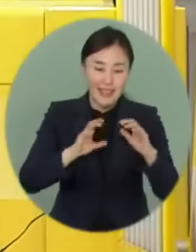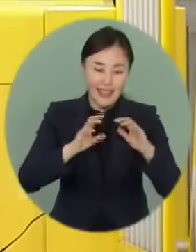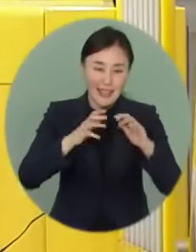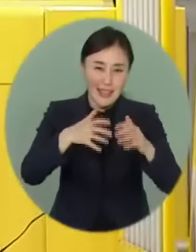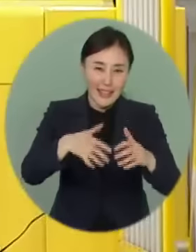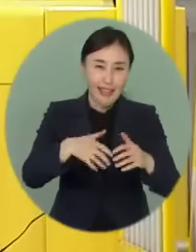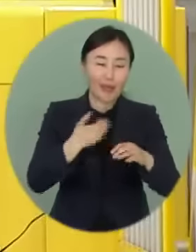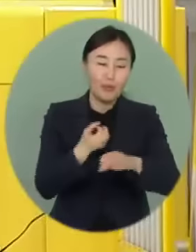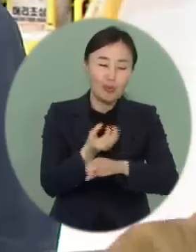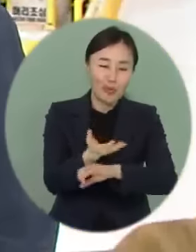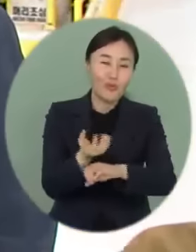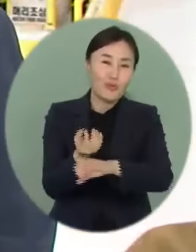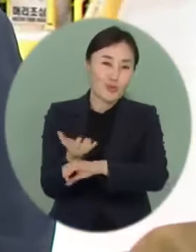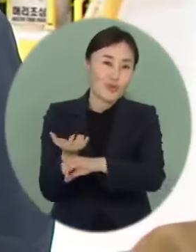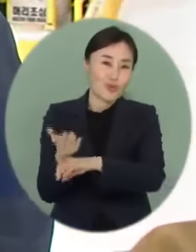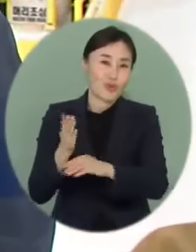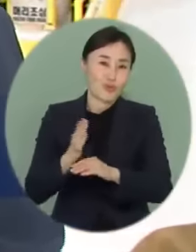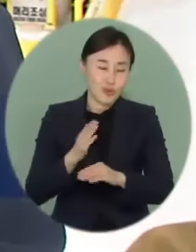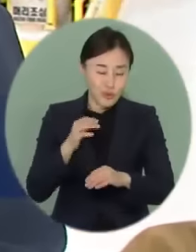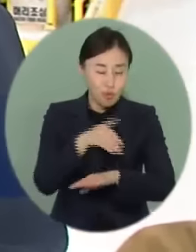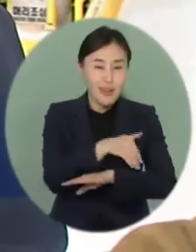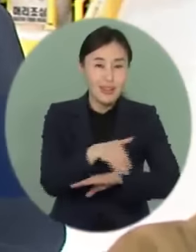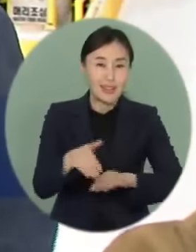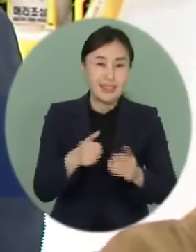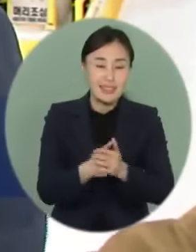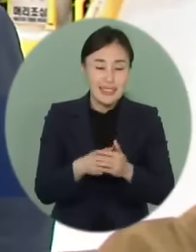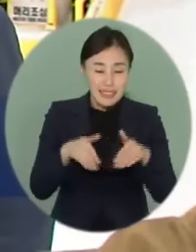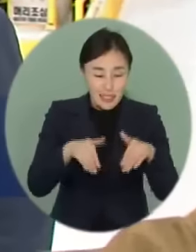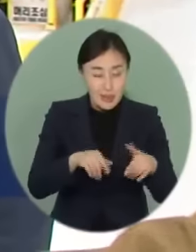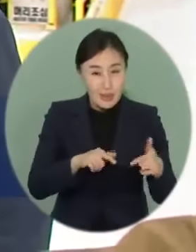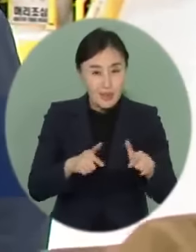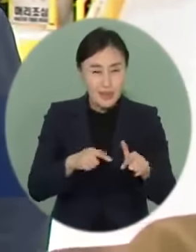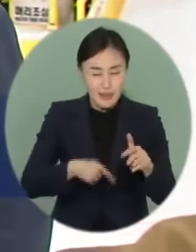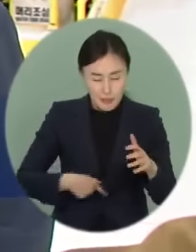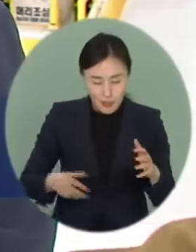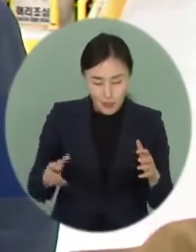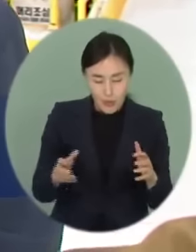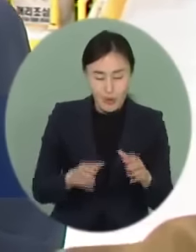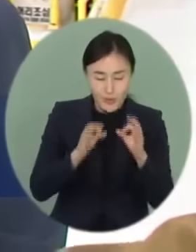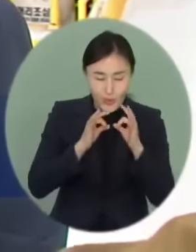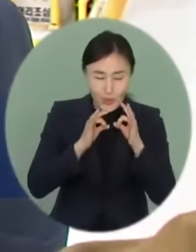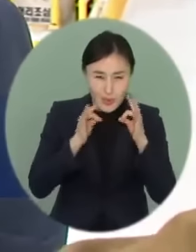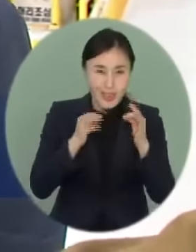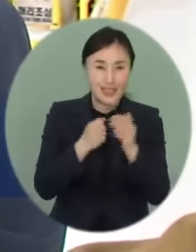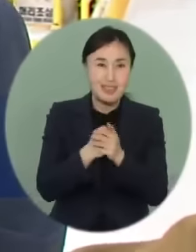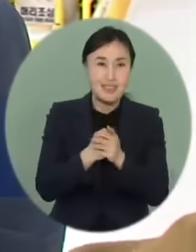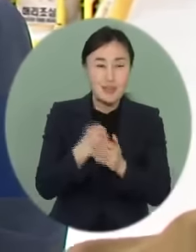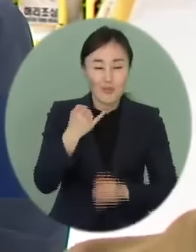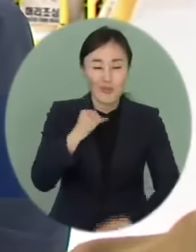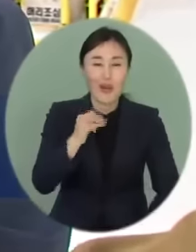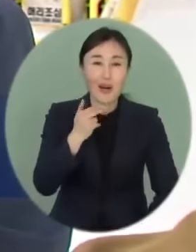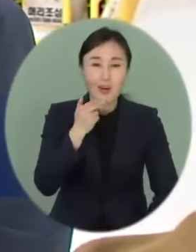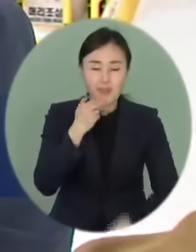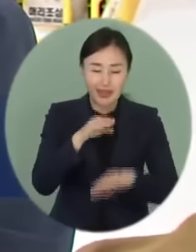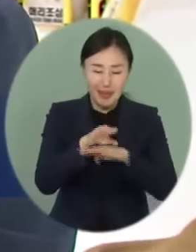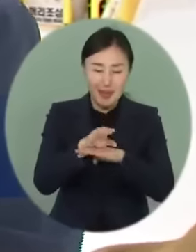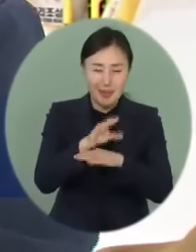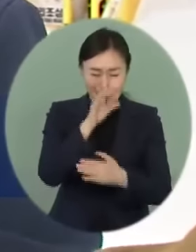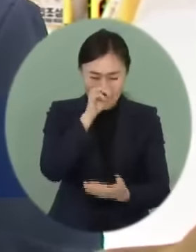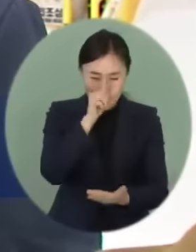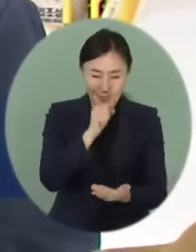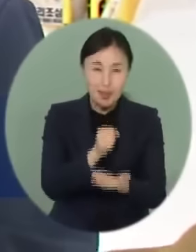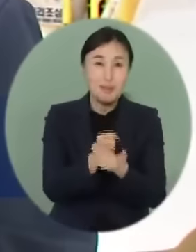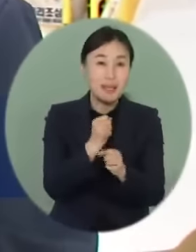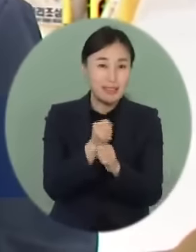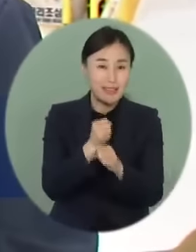누비게 됐습니다. 글로벌 모터스의 전 임직원이 합심 노력해서 무결점의 품질의 차를 생산해서